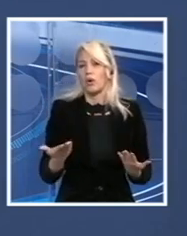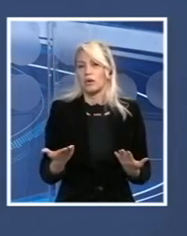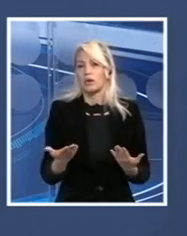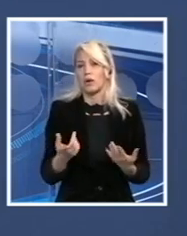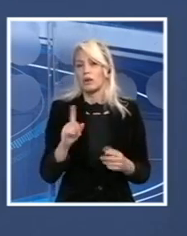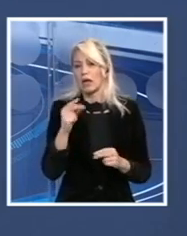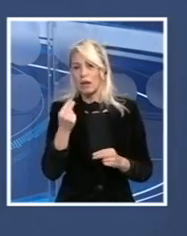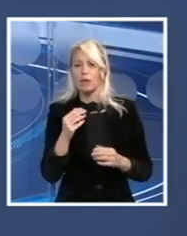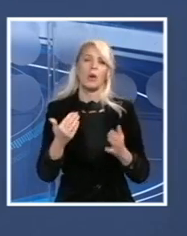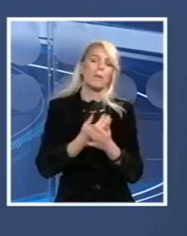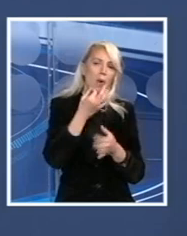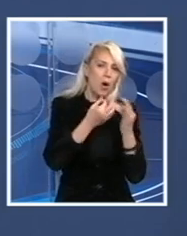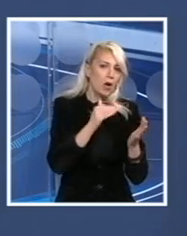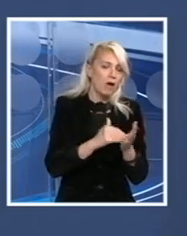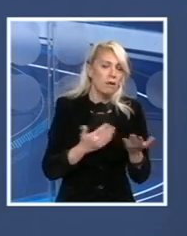testiranje.